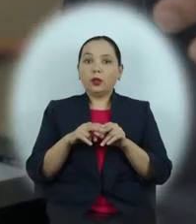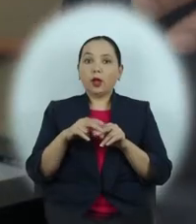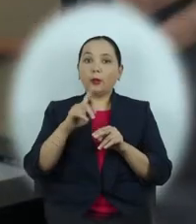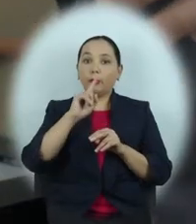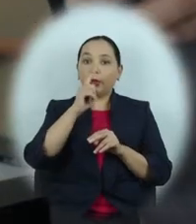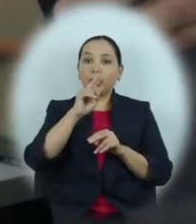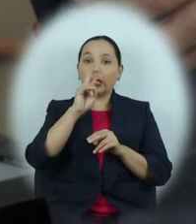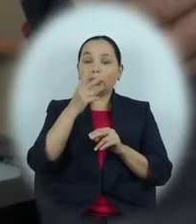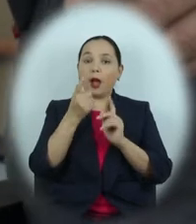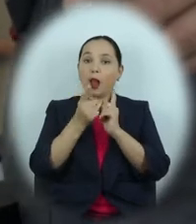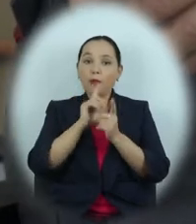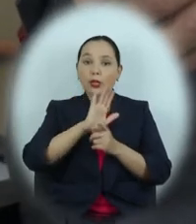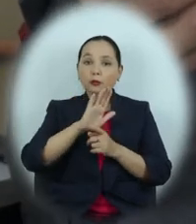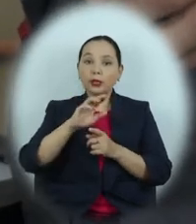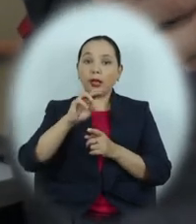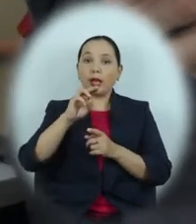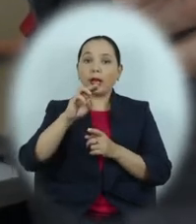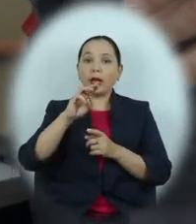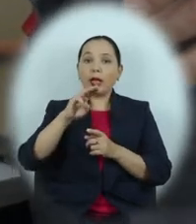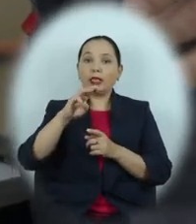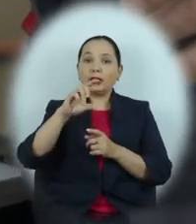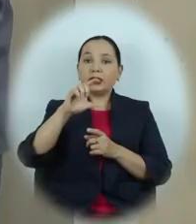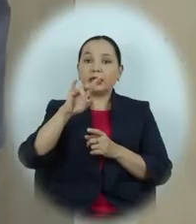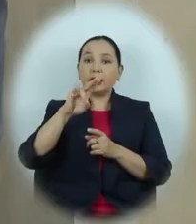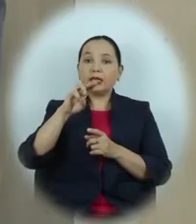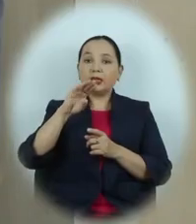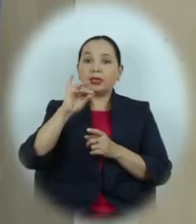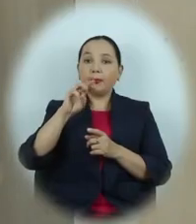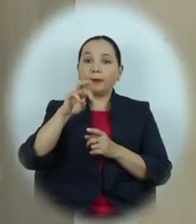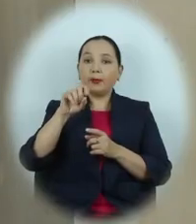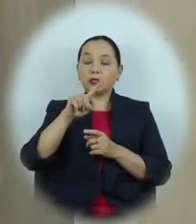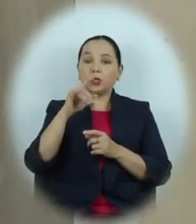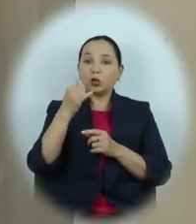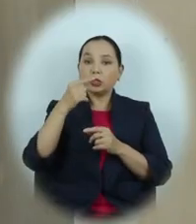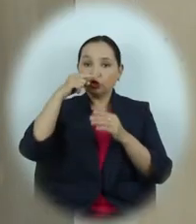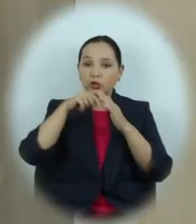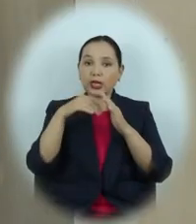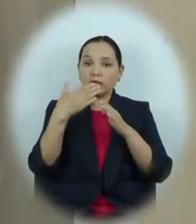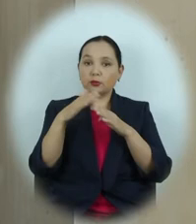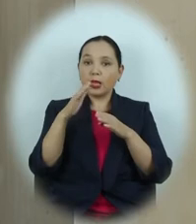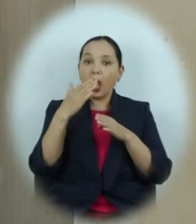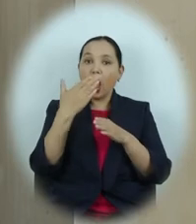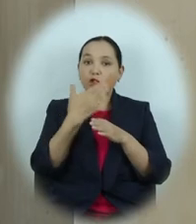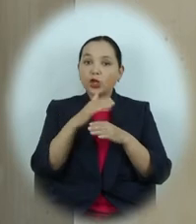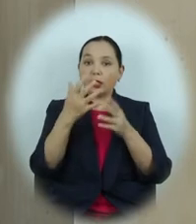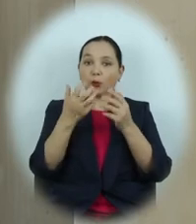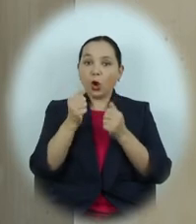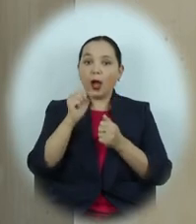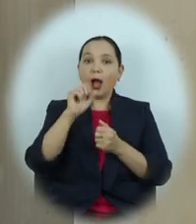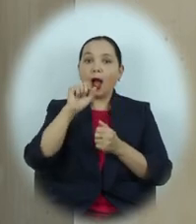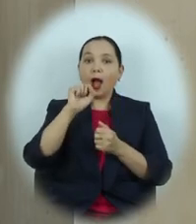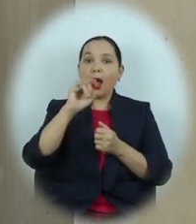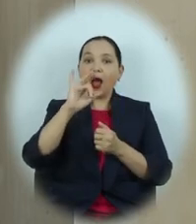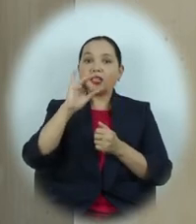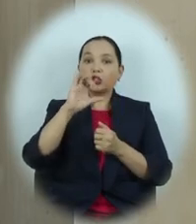1-2 yildan beri almashtirilmagan tentimiz. Mana hozir ichki qismidan ajratib olamiz, ya'ni Aristonimizni